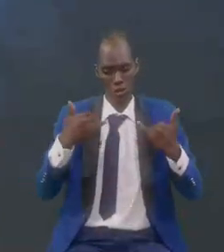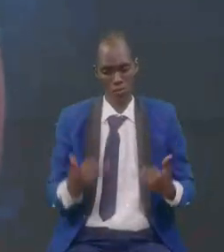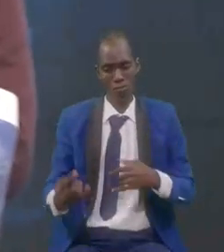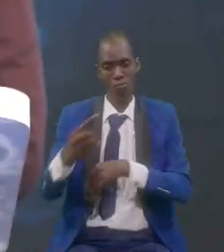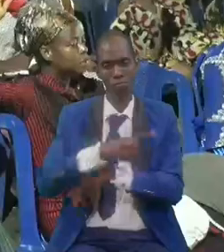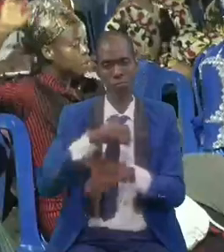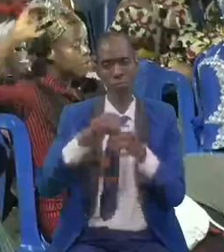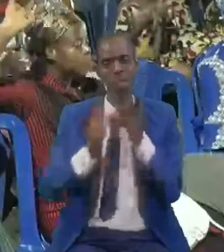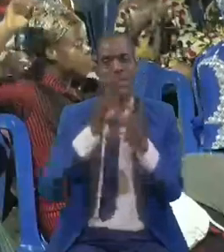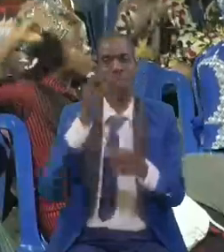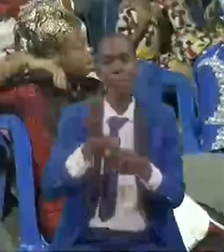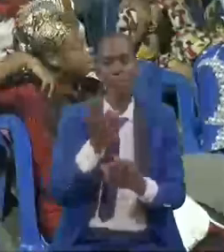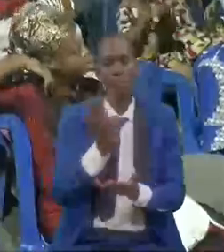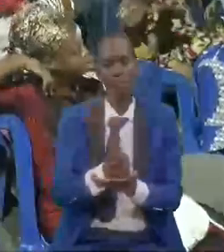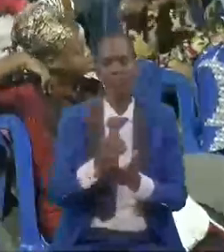nom de Jésus.